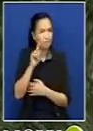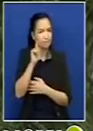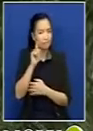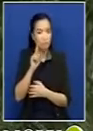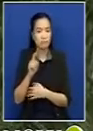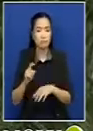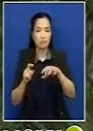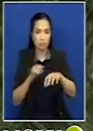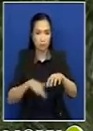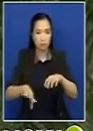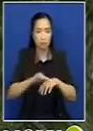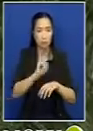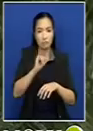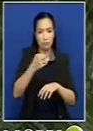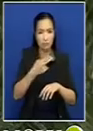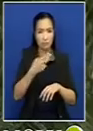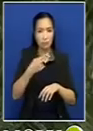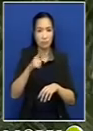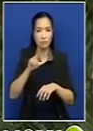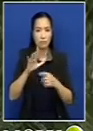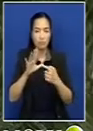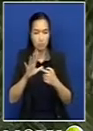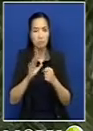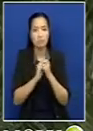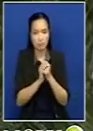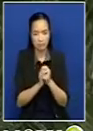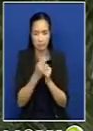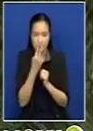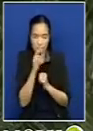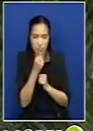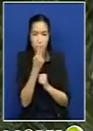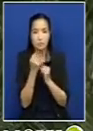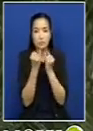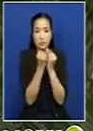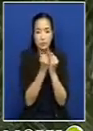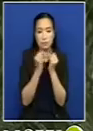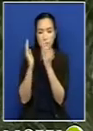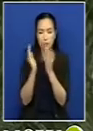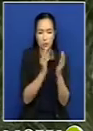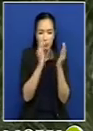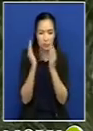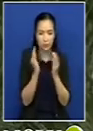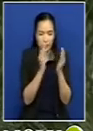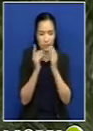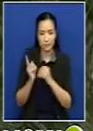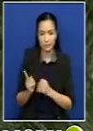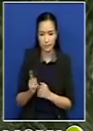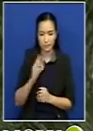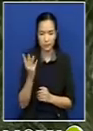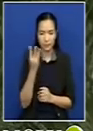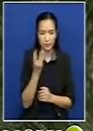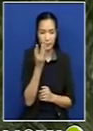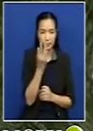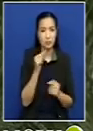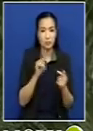ริเวณของเกาะไหหลำครับคงต้องจับตากันอย่างใกล้ชิดนะครับสำหรับพายุลูกนี้นะครับในขณะที่พัฒนาตัวเป็นถึงระ